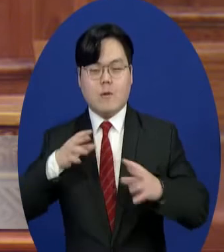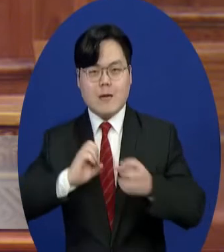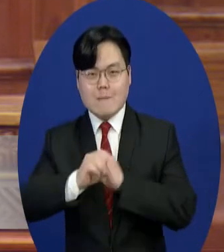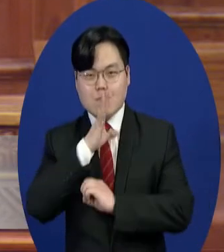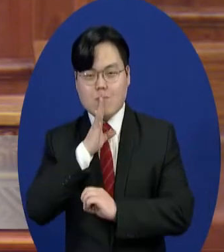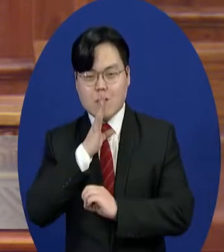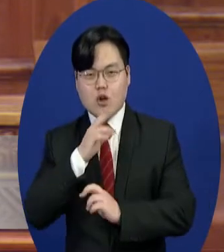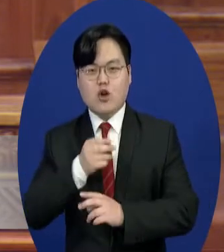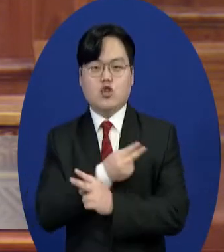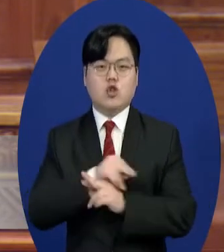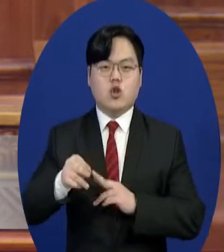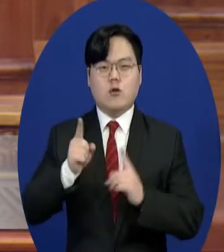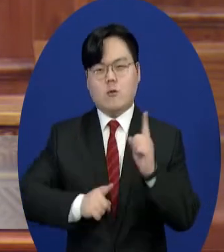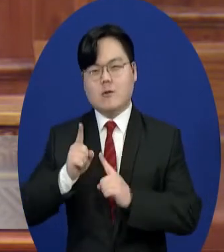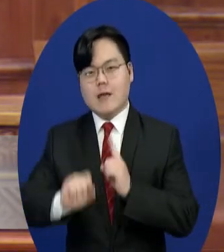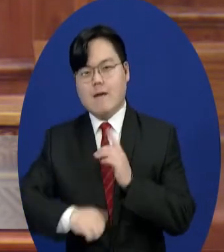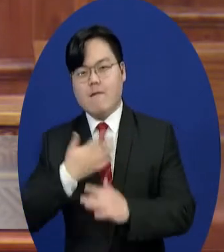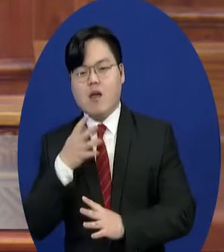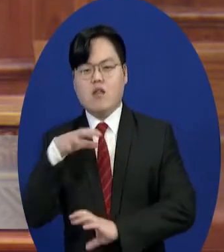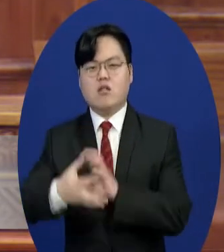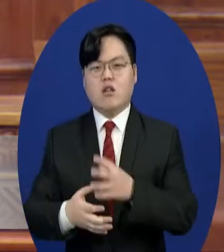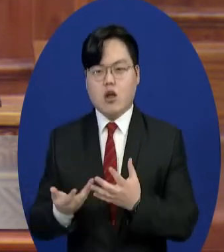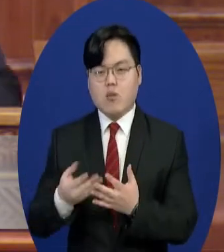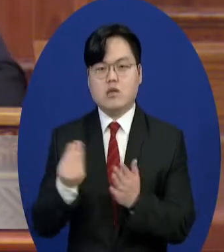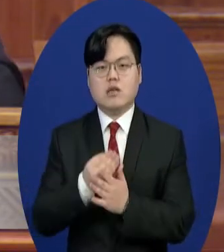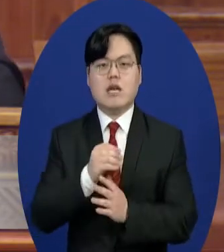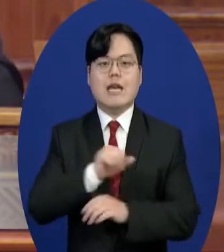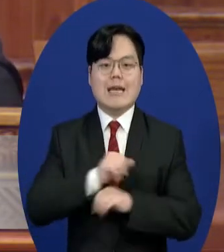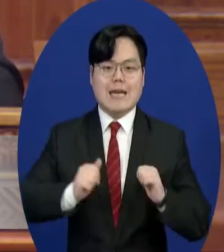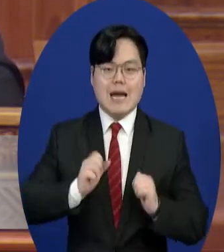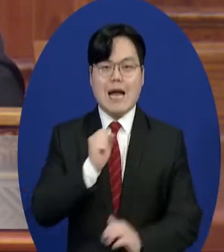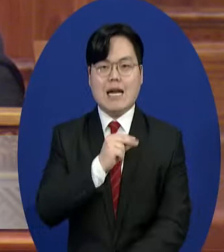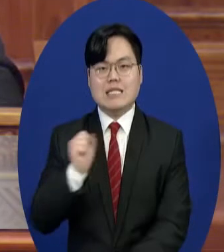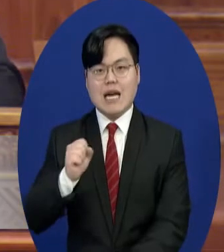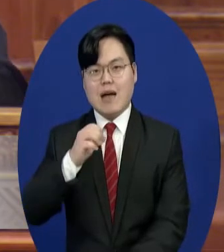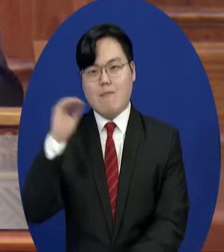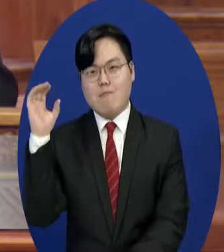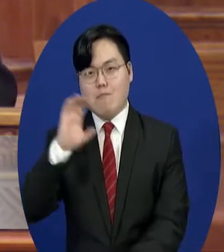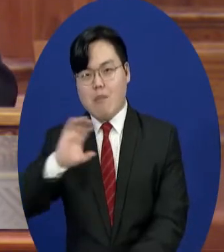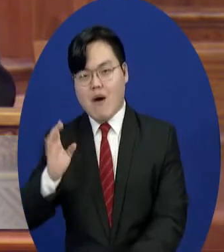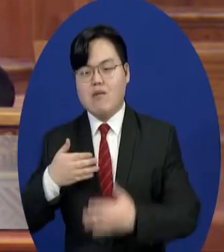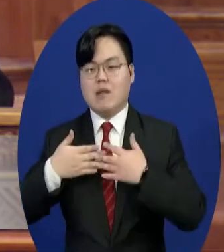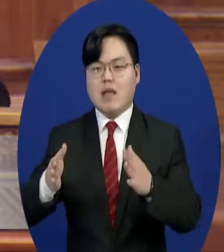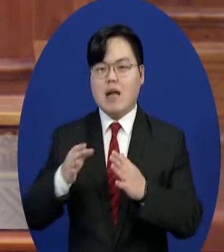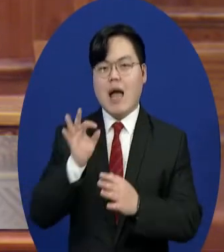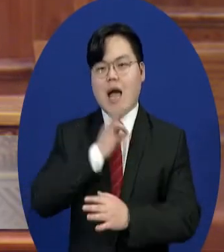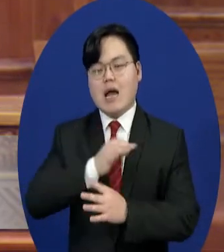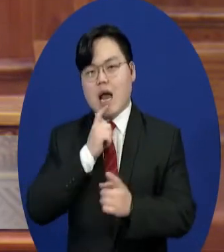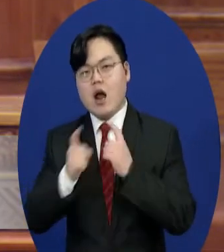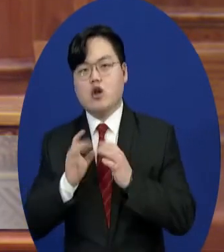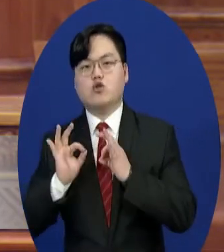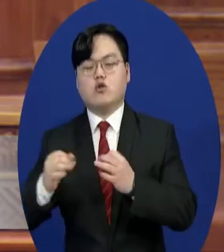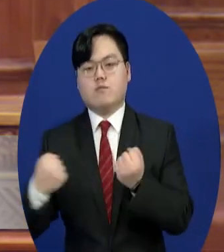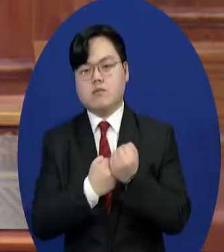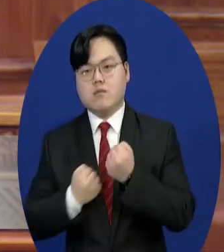чөлөөт өрсөлдөөнийг идэвхжүүлж, дэлхийн хэмжээний иргэний болон ачаа тээврийн компаниудтай нээлттэй харилцан ашигтай түншлэн